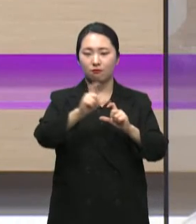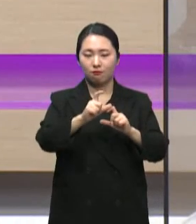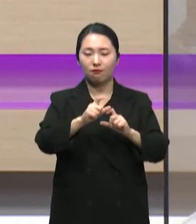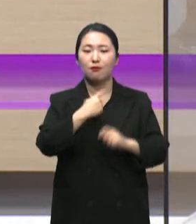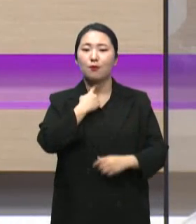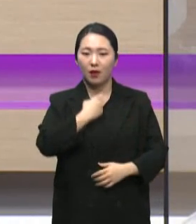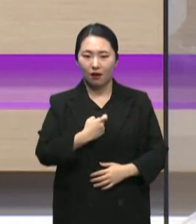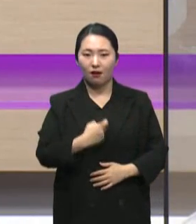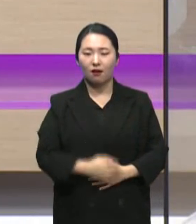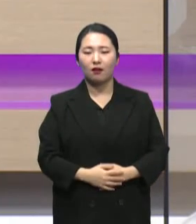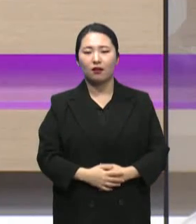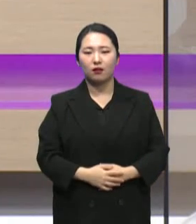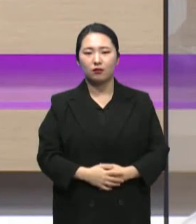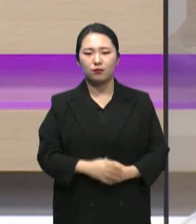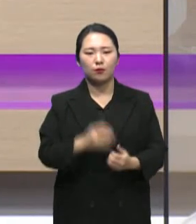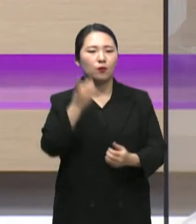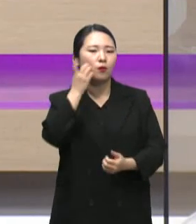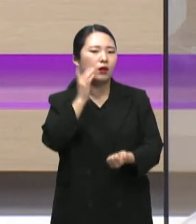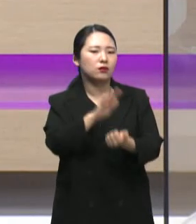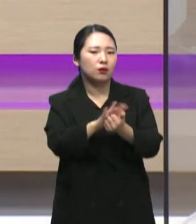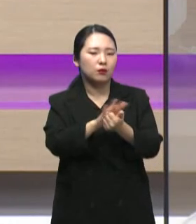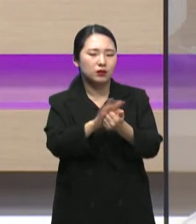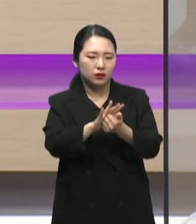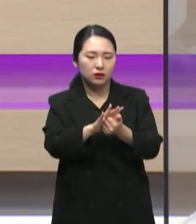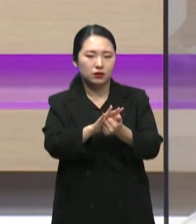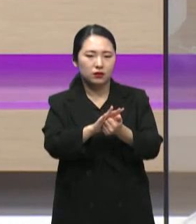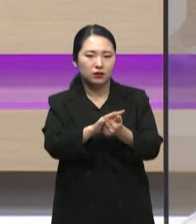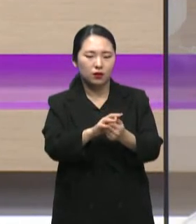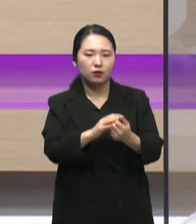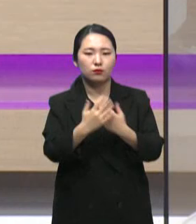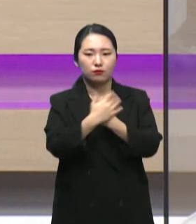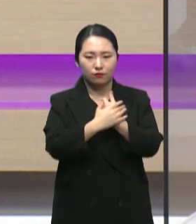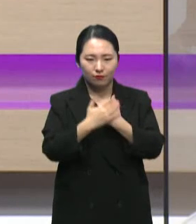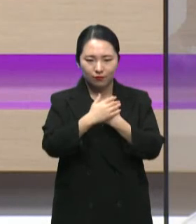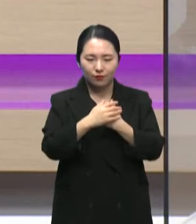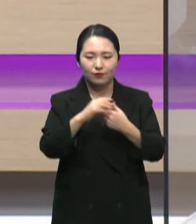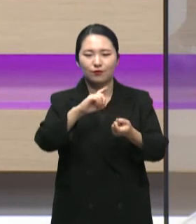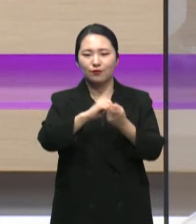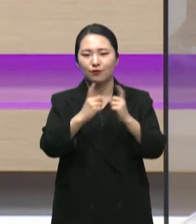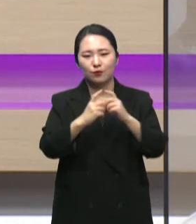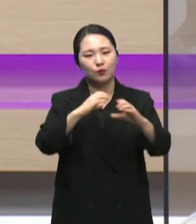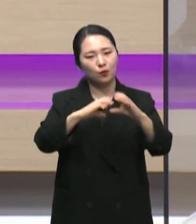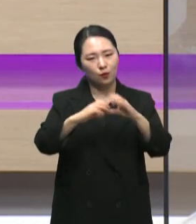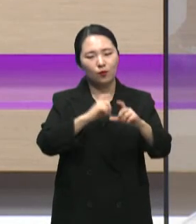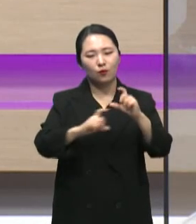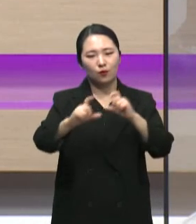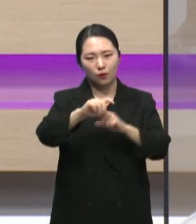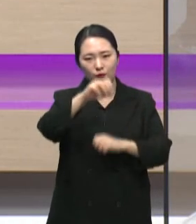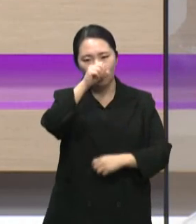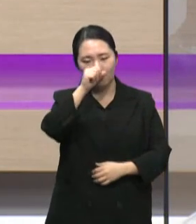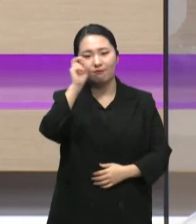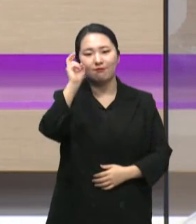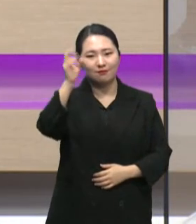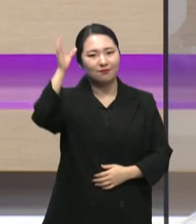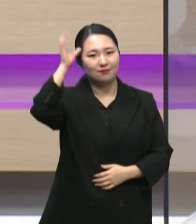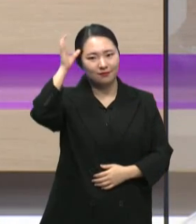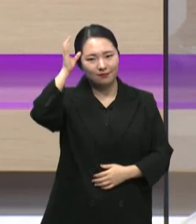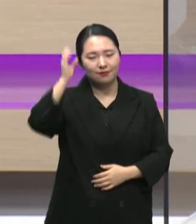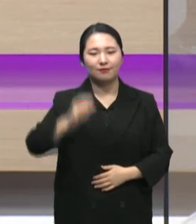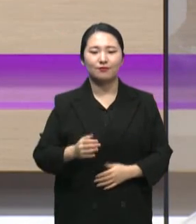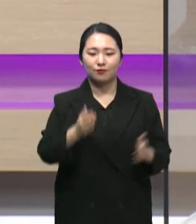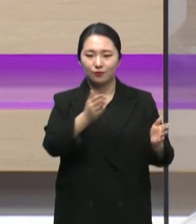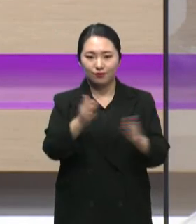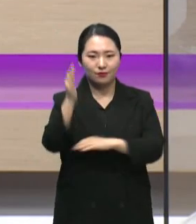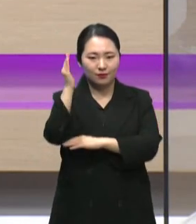했었는데요 이런 모바일 서비스를 통해서 앞으로 주민들과의 소통 이 조금 더 활발해 지기를 기대해 봅니다 오늘 저희가